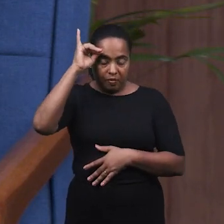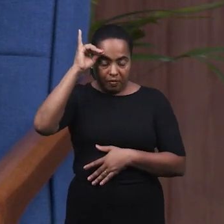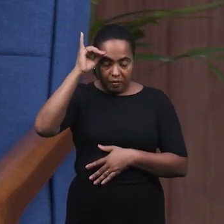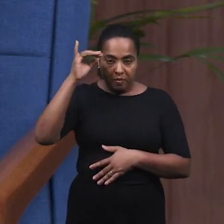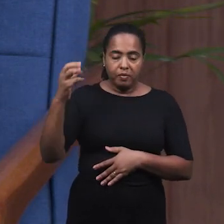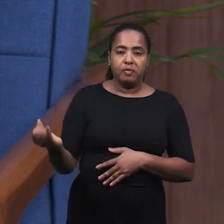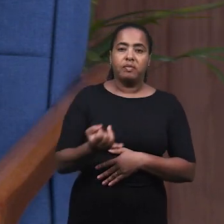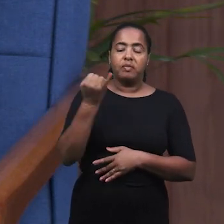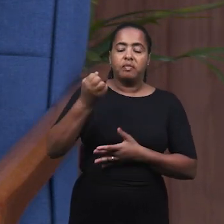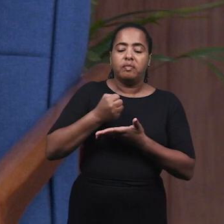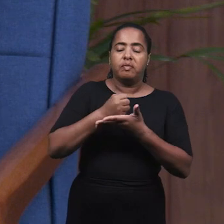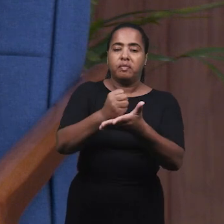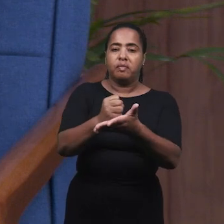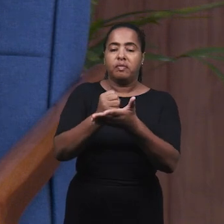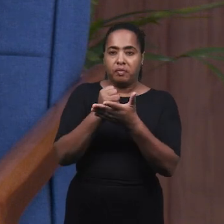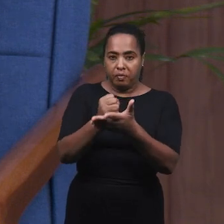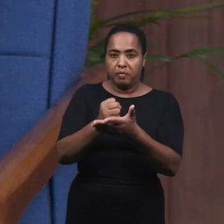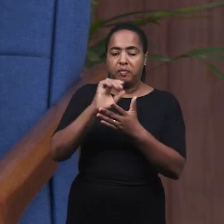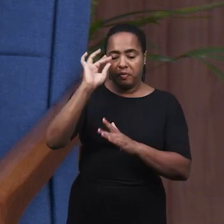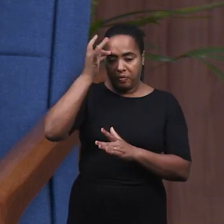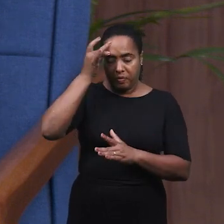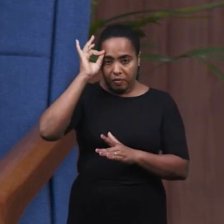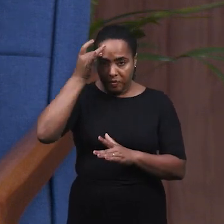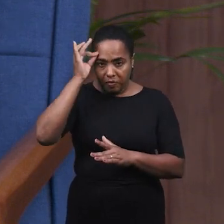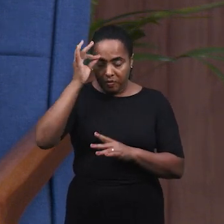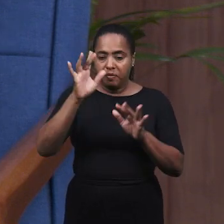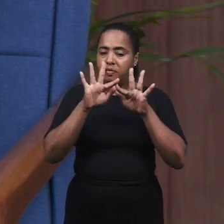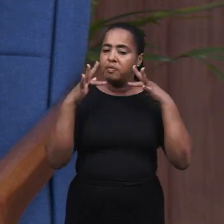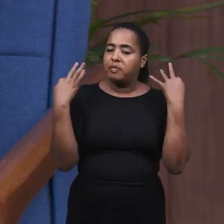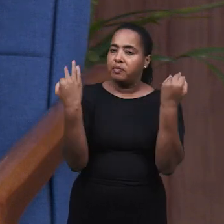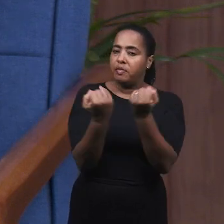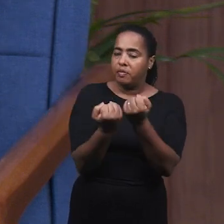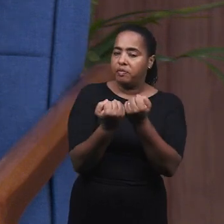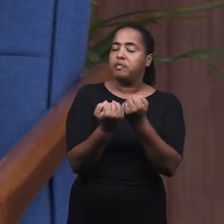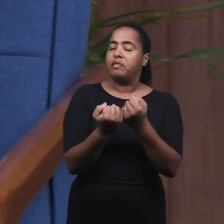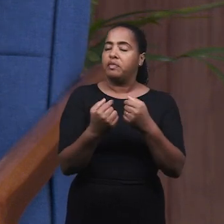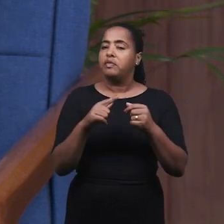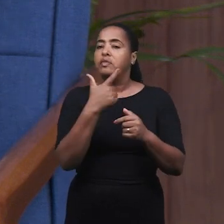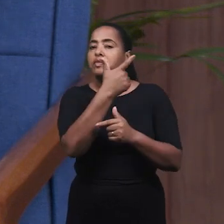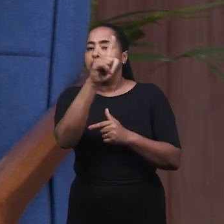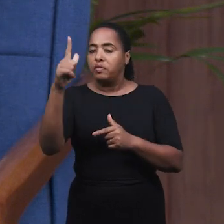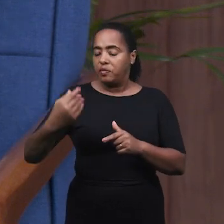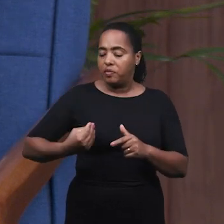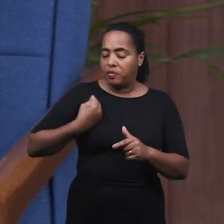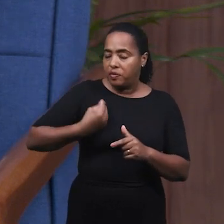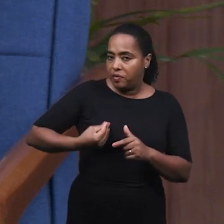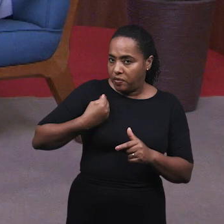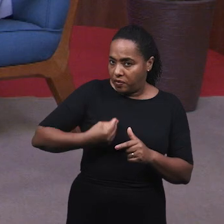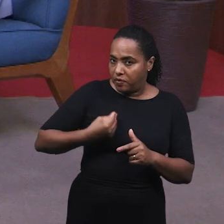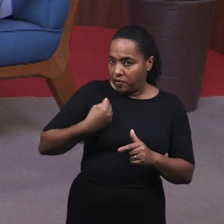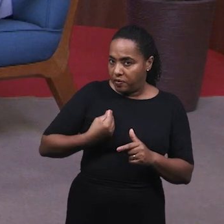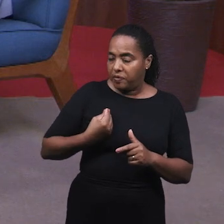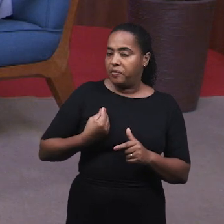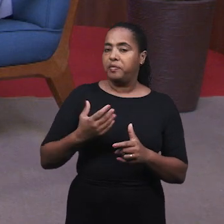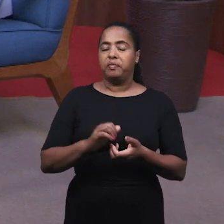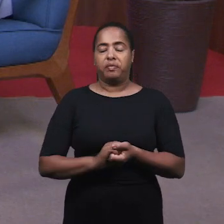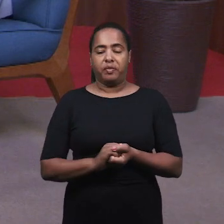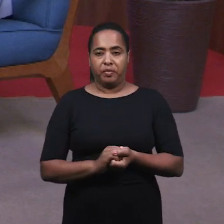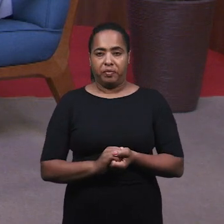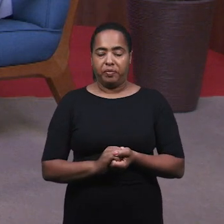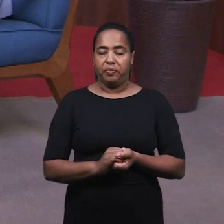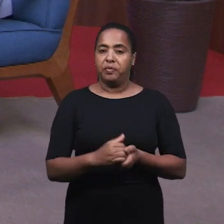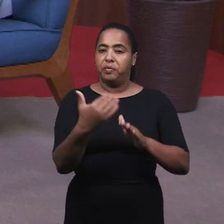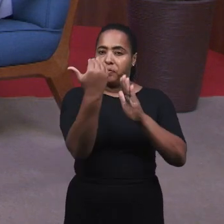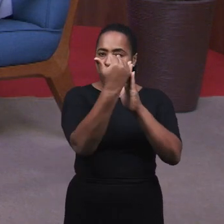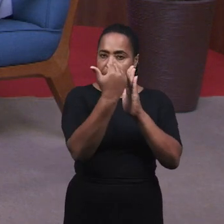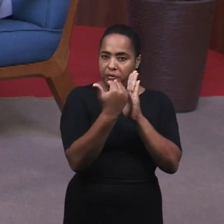intellectuelles et l'importance de la science spirituelle, c'est bien aux familles, comme à ceux qui passent par cette situation.